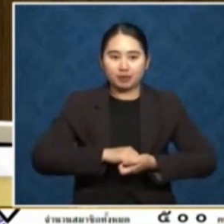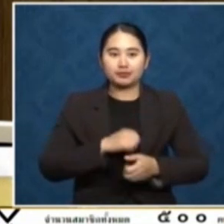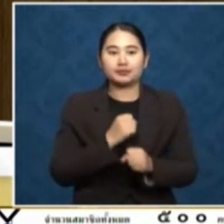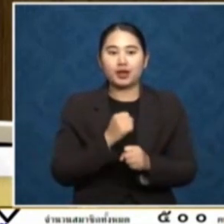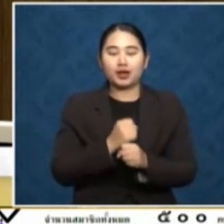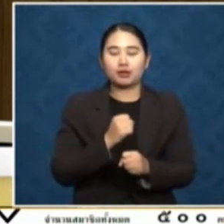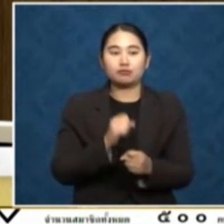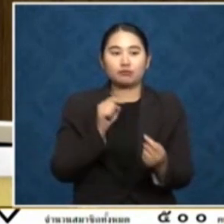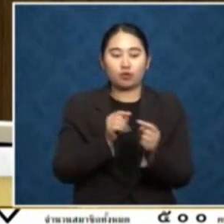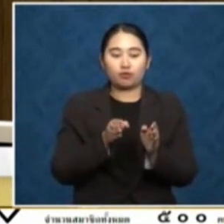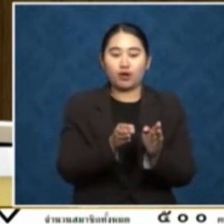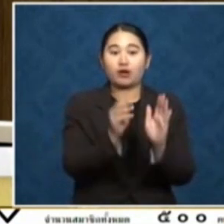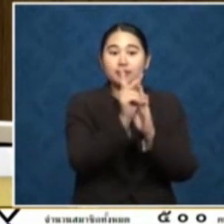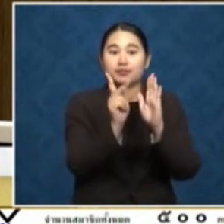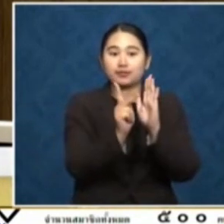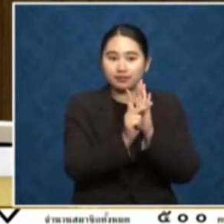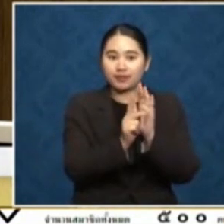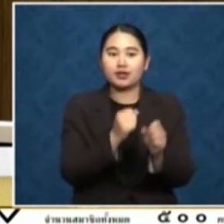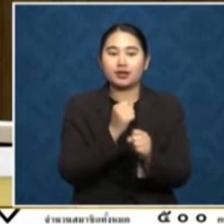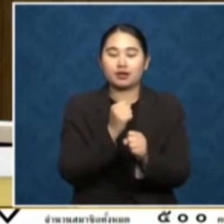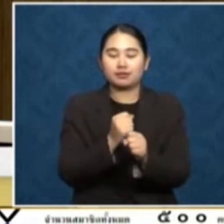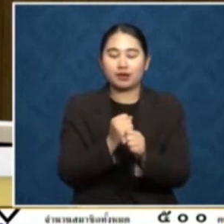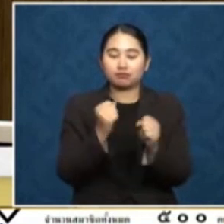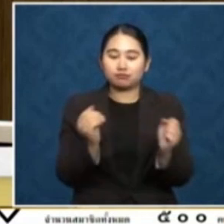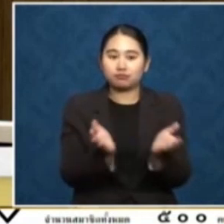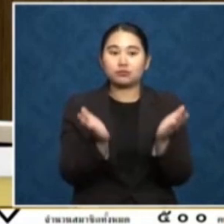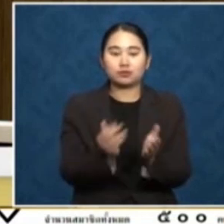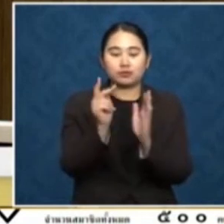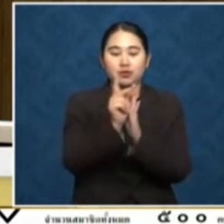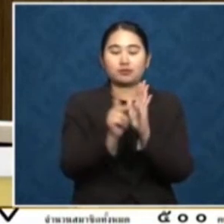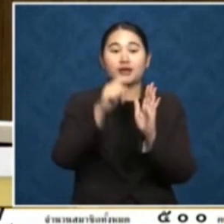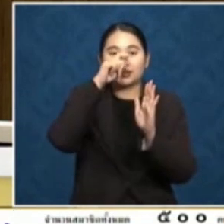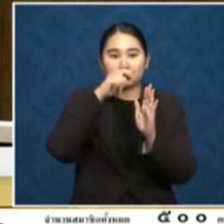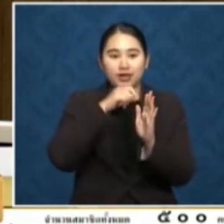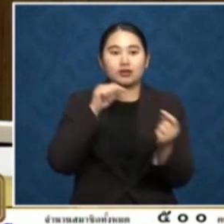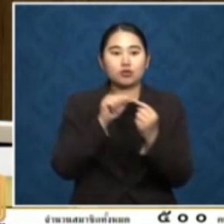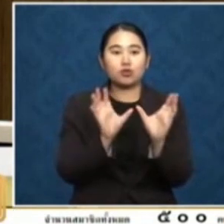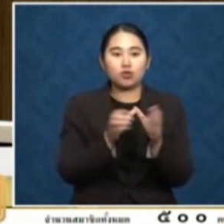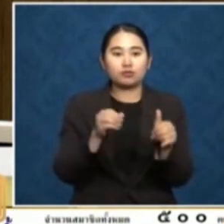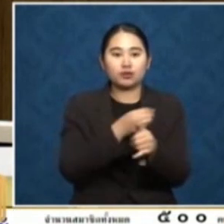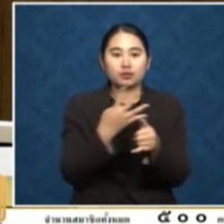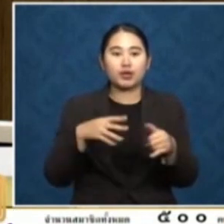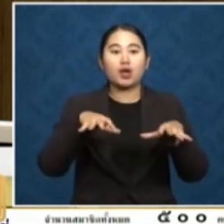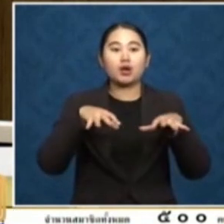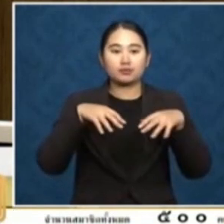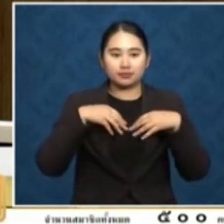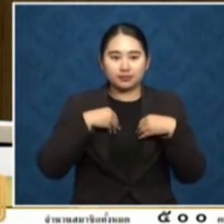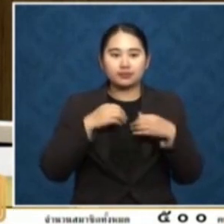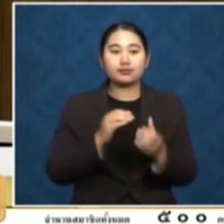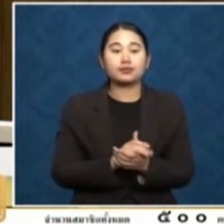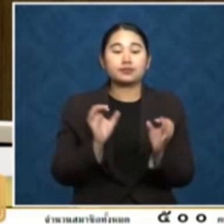ราร่วมมือกันในด้านนิติบัญญัติที่จะทำให้กฎหมายในประเทศไทยนั้นโอบรับความหลากหล